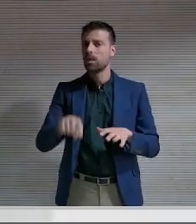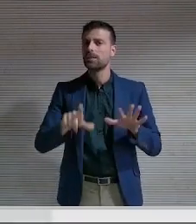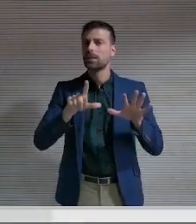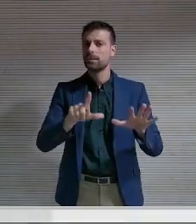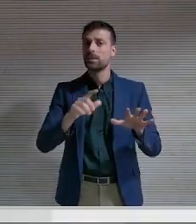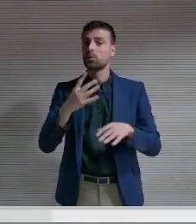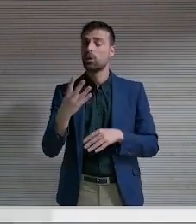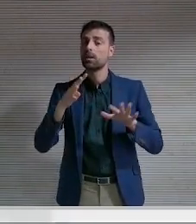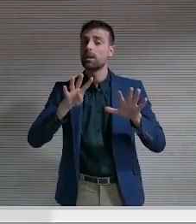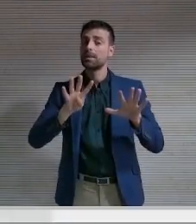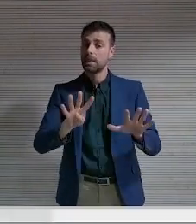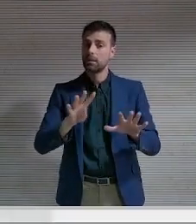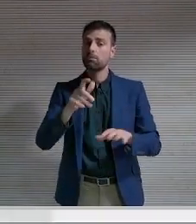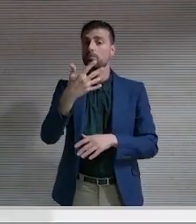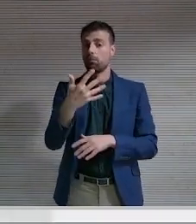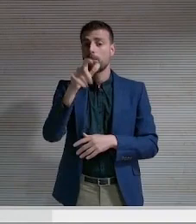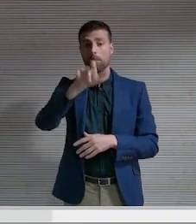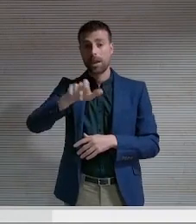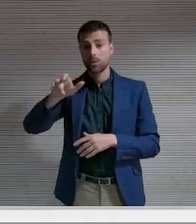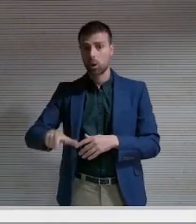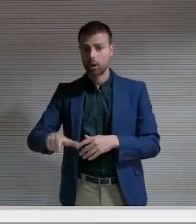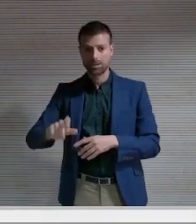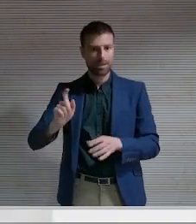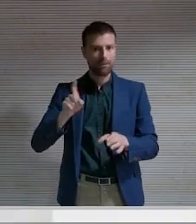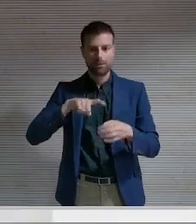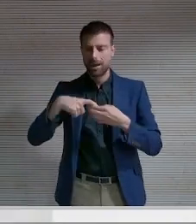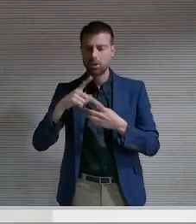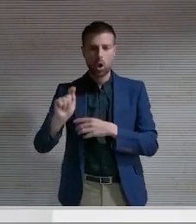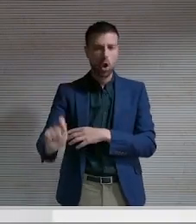338.795 persones i una afiliació rècord, com deia abans, de